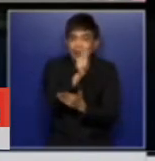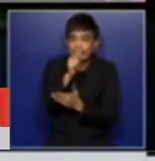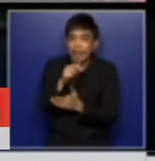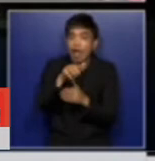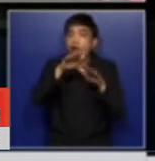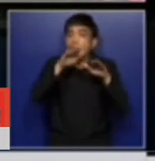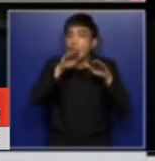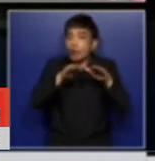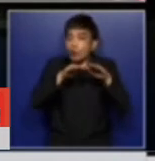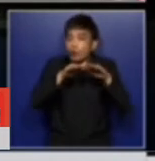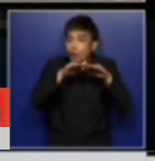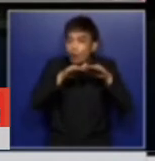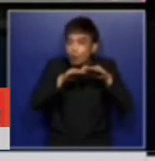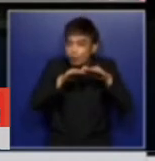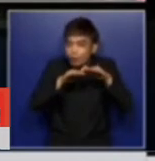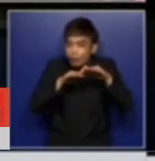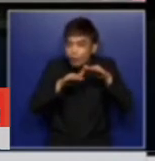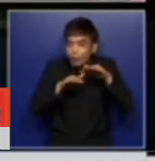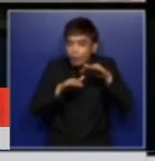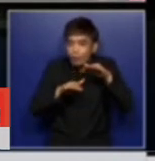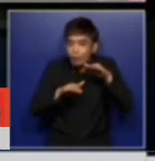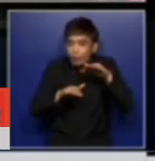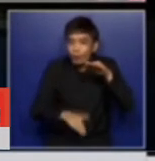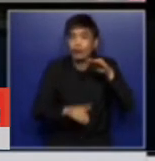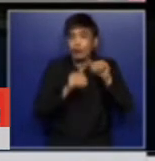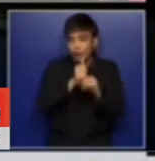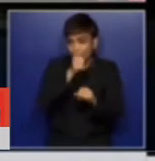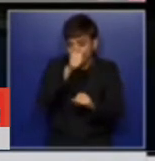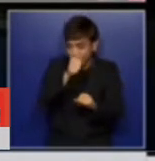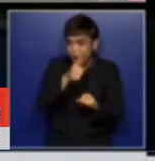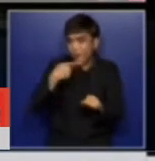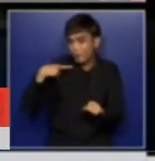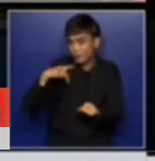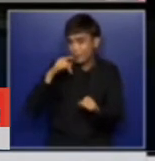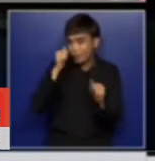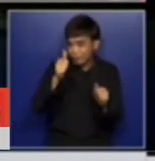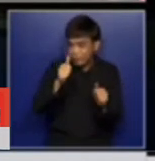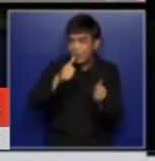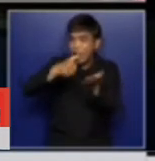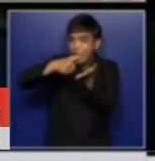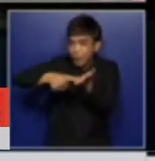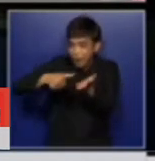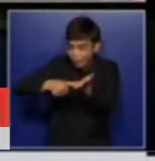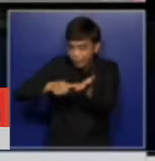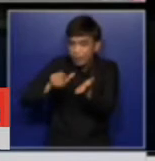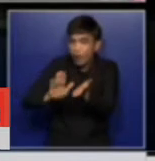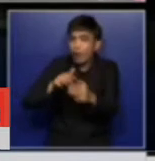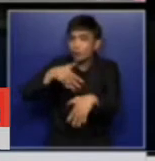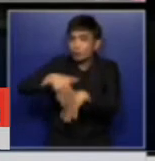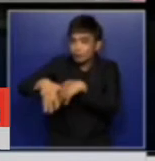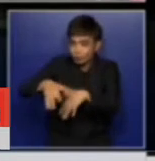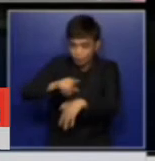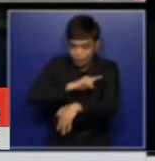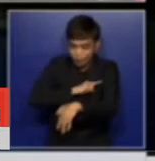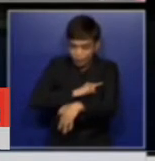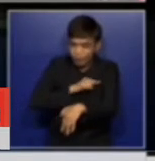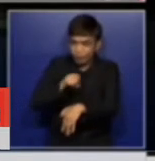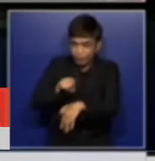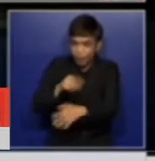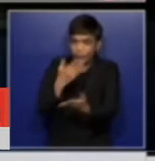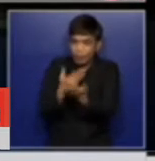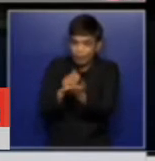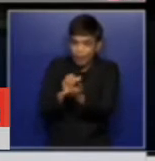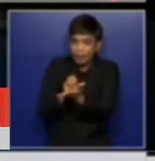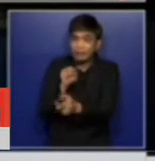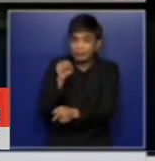ครับถ้ารัฐประชาชนมันใหญ่โตมากขึ้นผลิตภาษีผลิตรายได้ได้มากขึ้นเนี่ยเงินเหล่านี้แหละครับก็จะกลับ